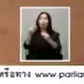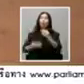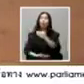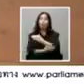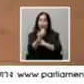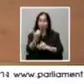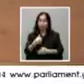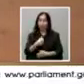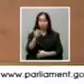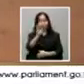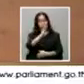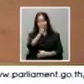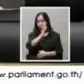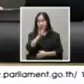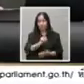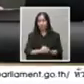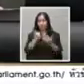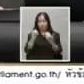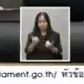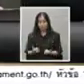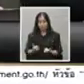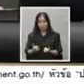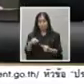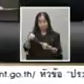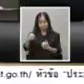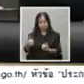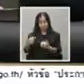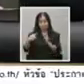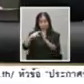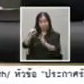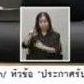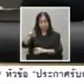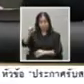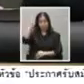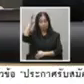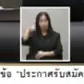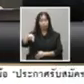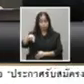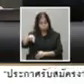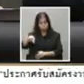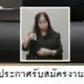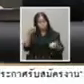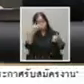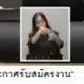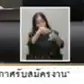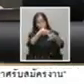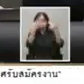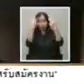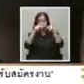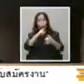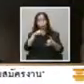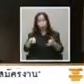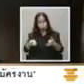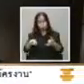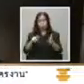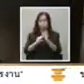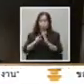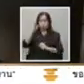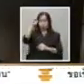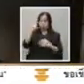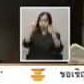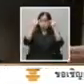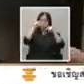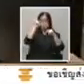แจง แต่ขณะนี้พลตำรวจเอกเสรีพิสุทธิ์เตมีเวทกำลังอภิปรายไม่ไว้วางใจท่านนายกรัฐมนตรีนะคะ เข้าใจ เพราะฉะนั้นท่านนายกรัฐม